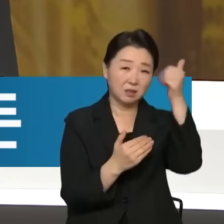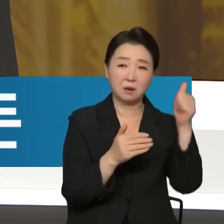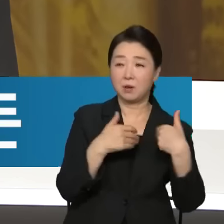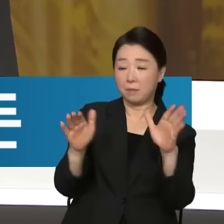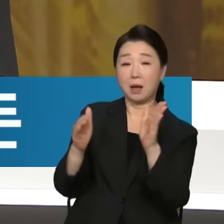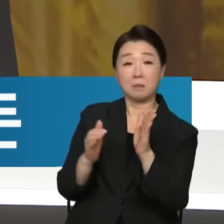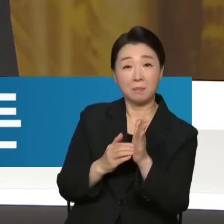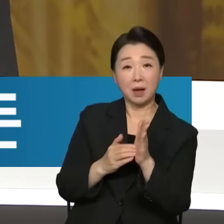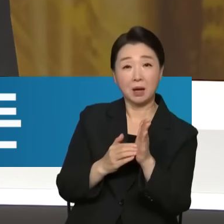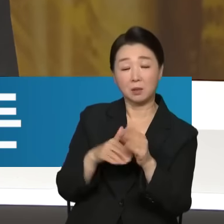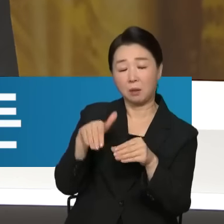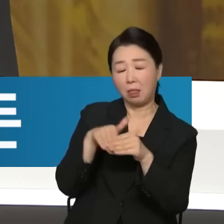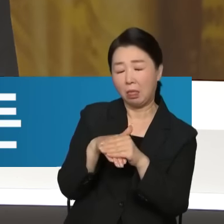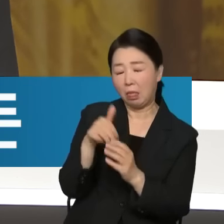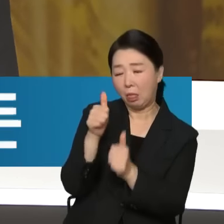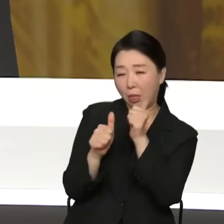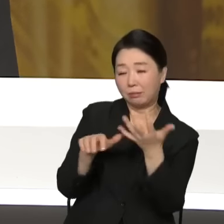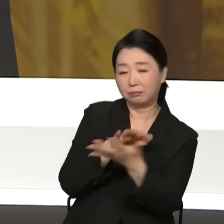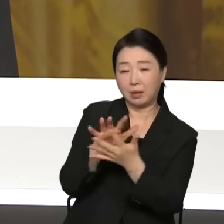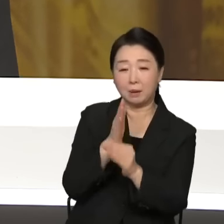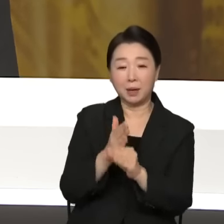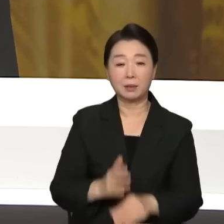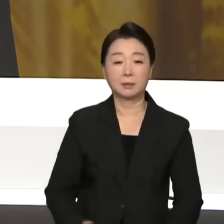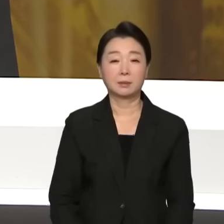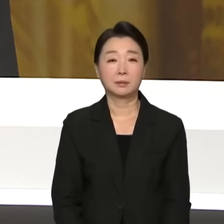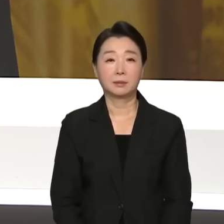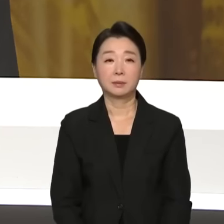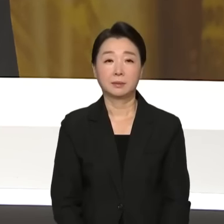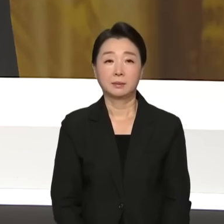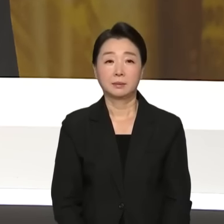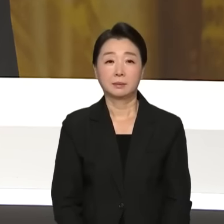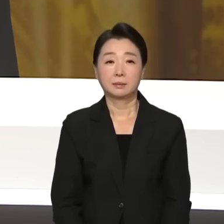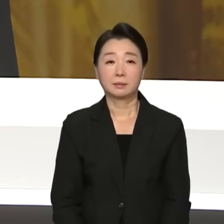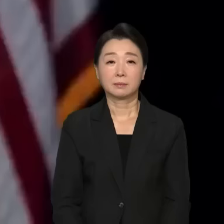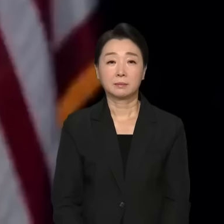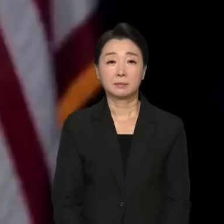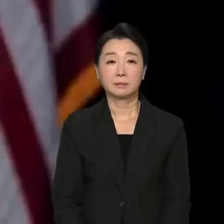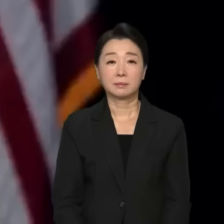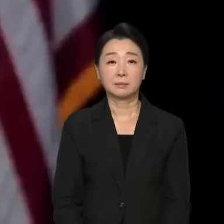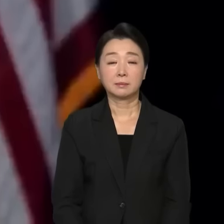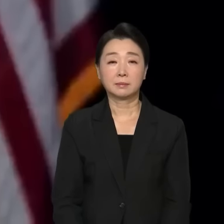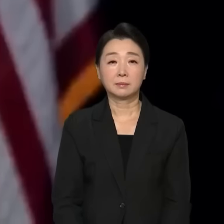닥친 대선판이 혼탁해지는 모습입니다. 워싱턴 정강현 특파원입니다.